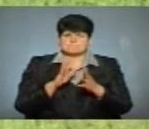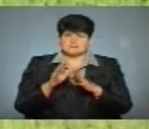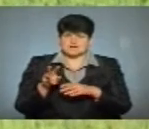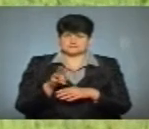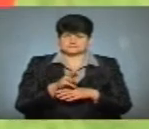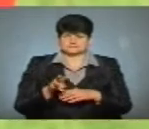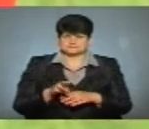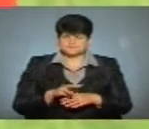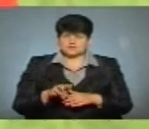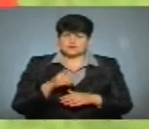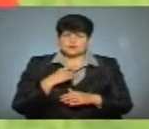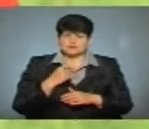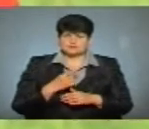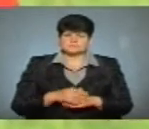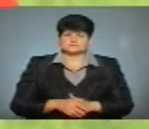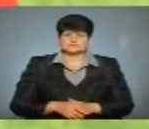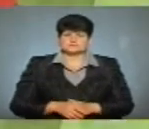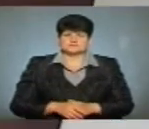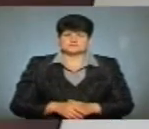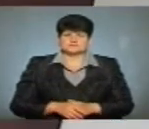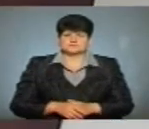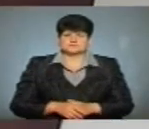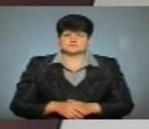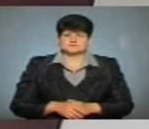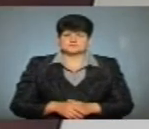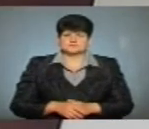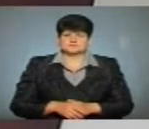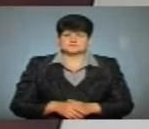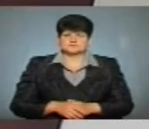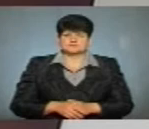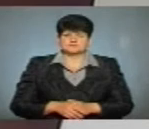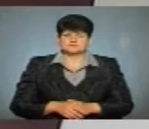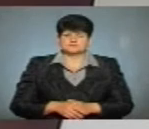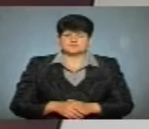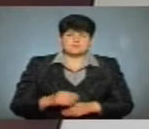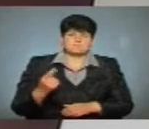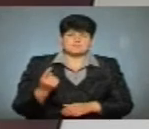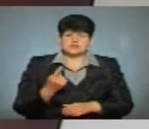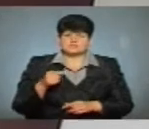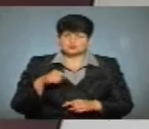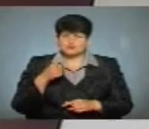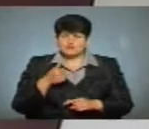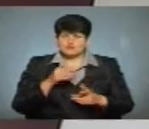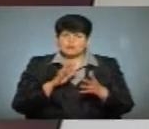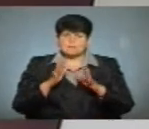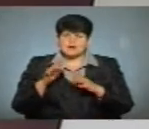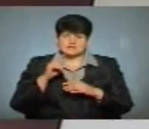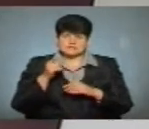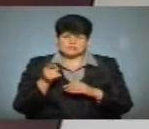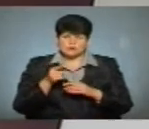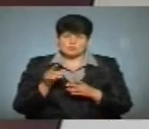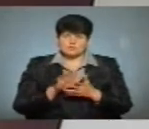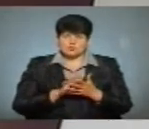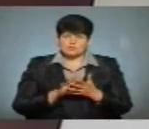Шова, Василь Панчук. Новини на Суспільному. Тернопіль. Вперше цього року парки Тернополя обробляли від кліщів